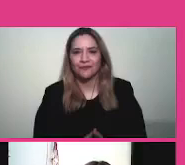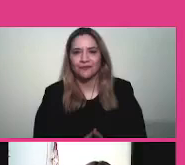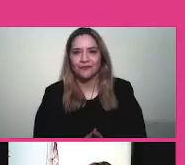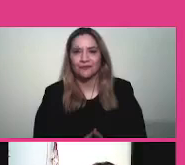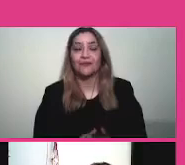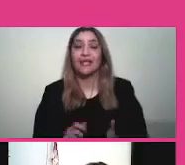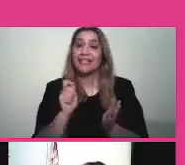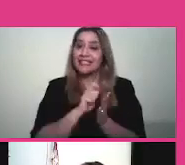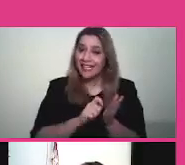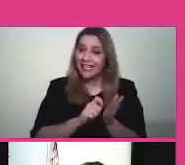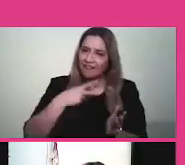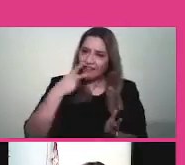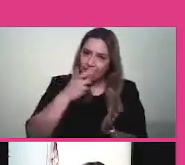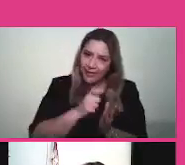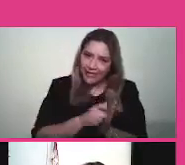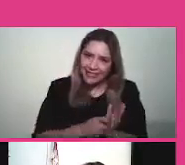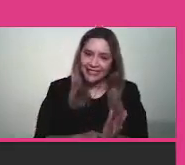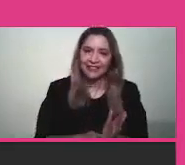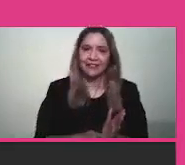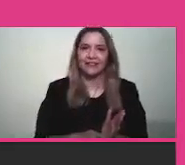Σε γραφή πίσω.